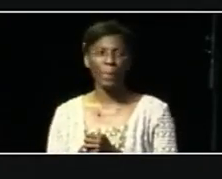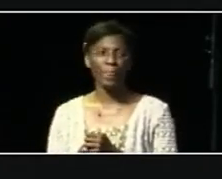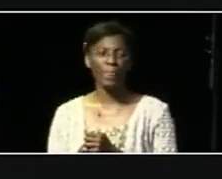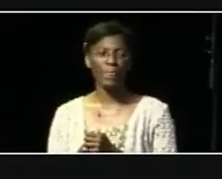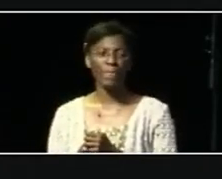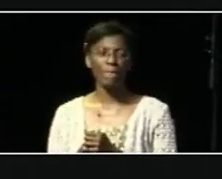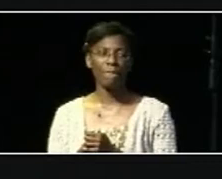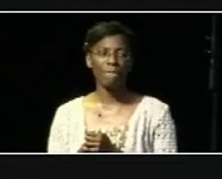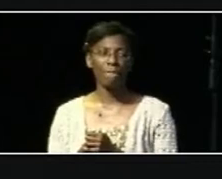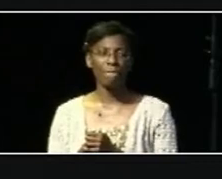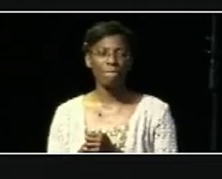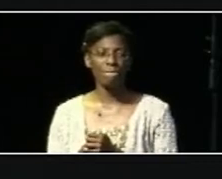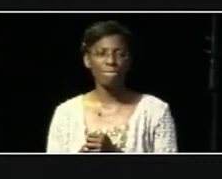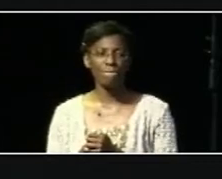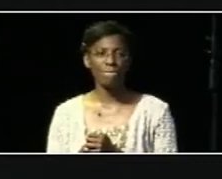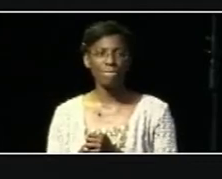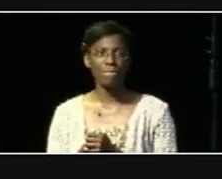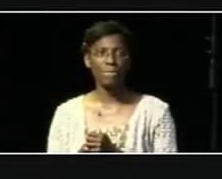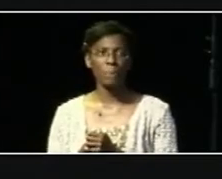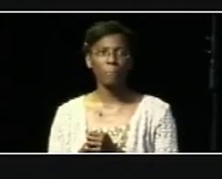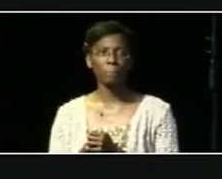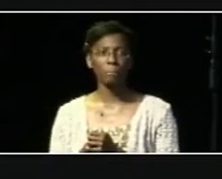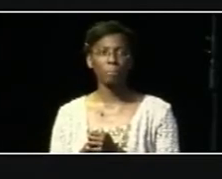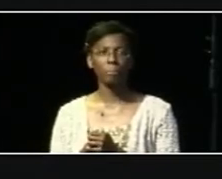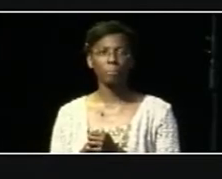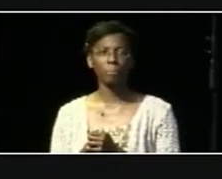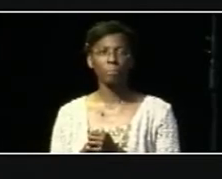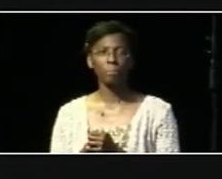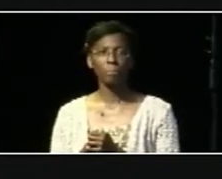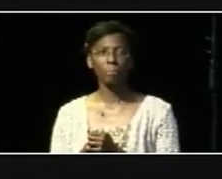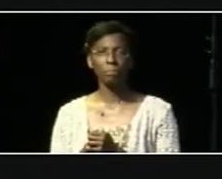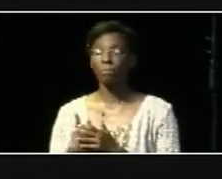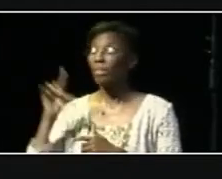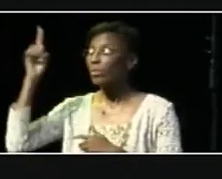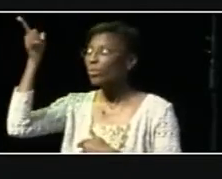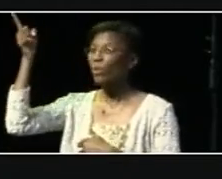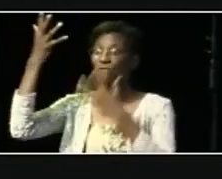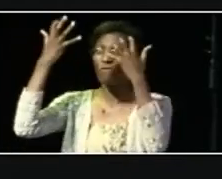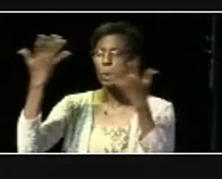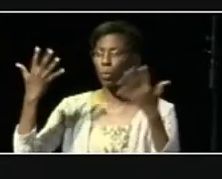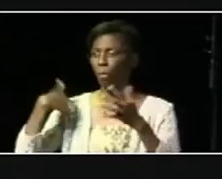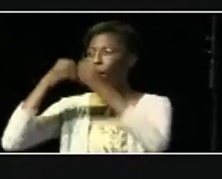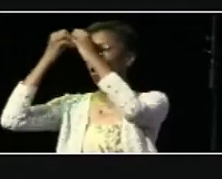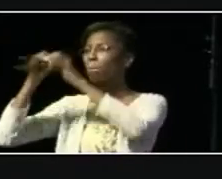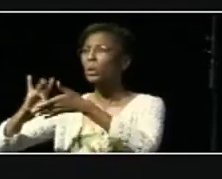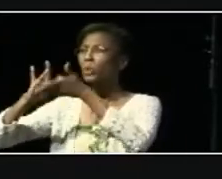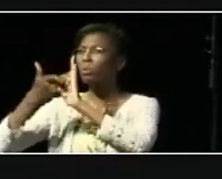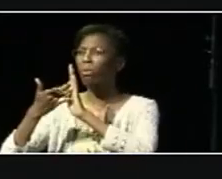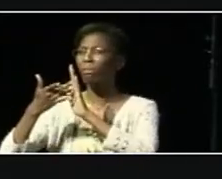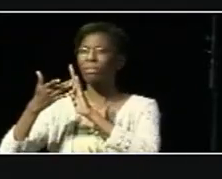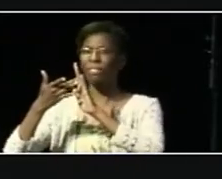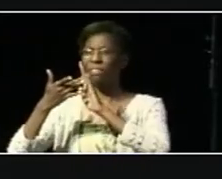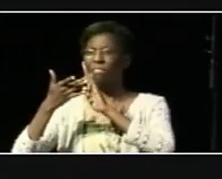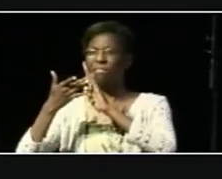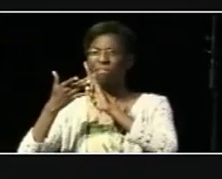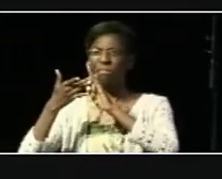political endeavors to try and manipulate our local churches and each other. Il veut que nous abandonnions toute tentative de manipulation ou